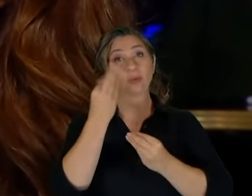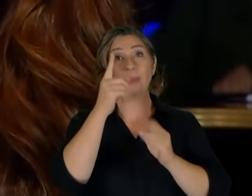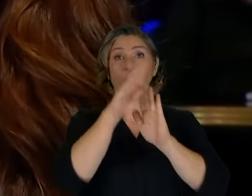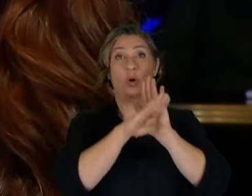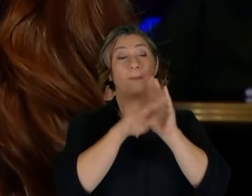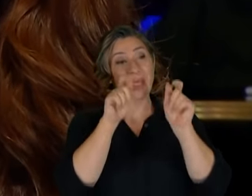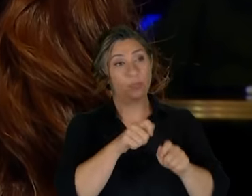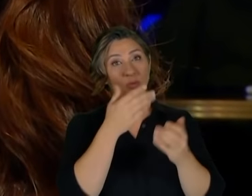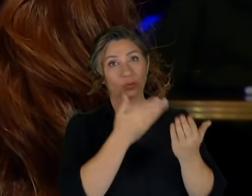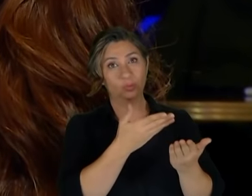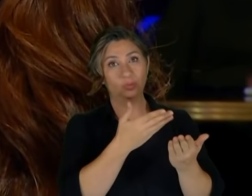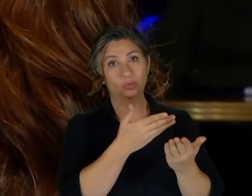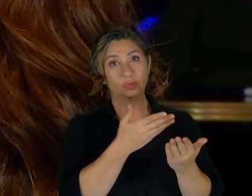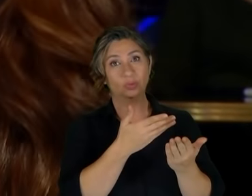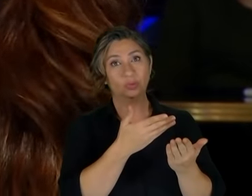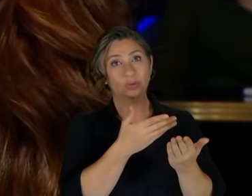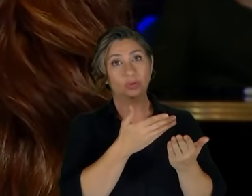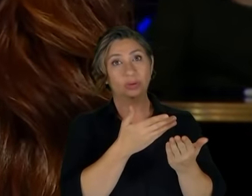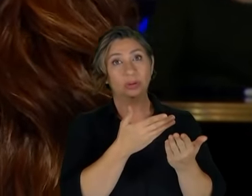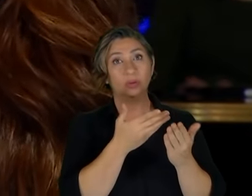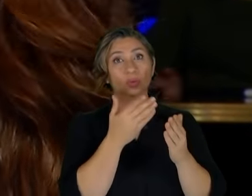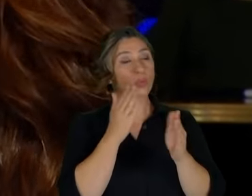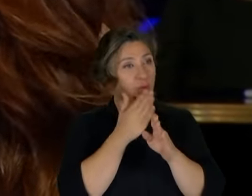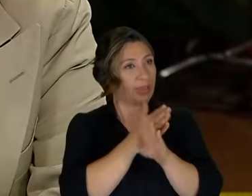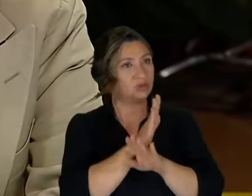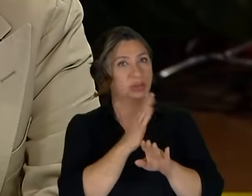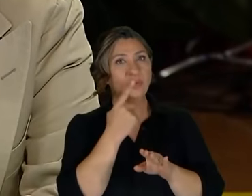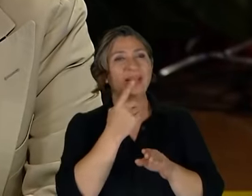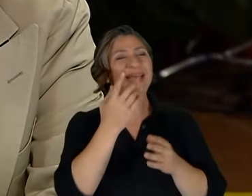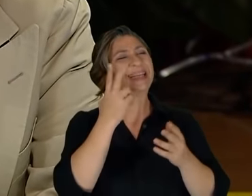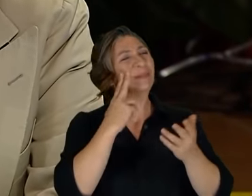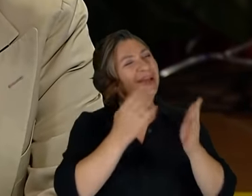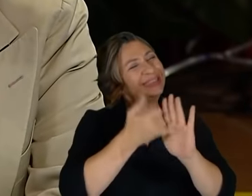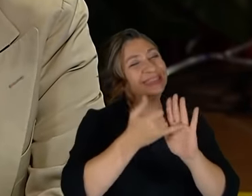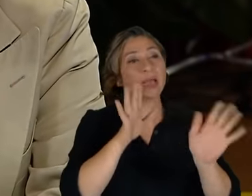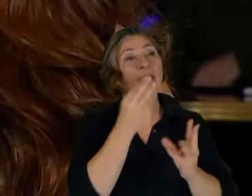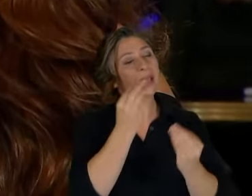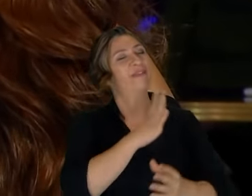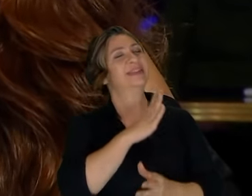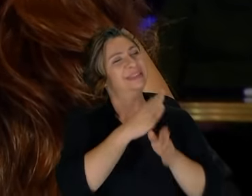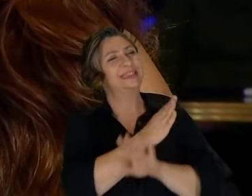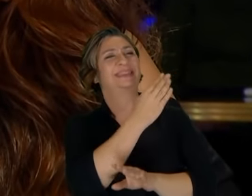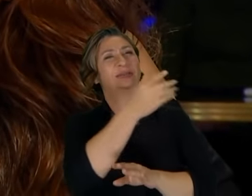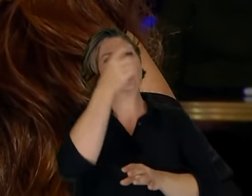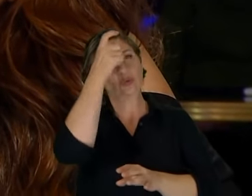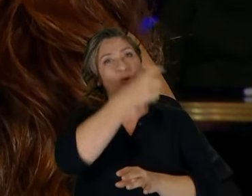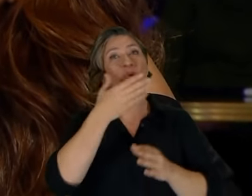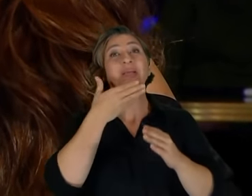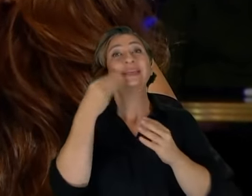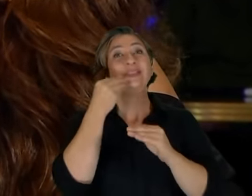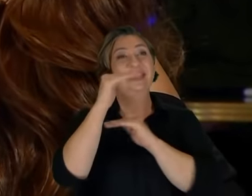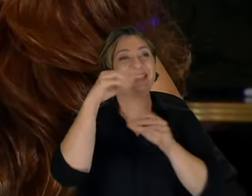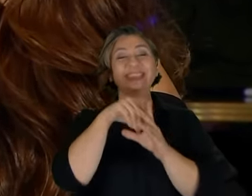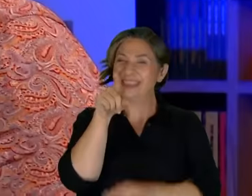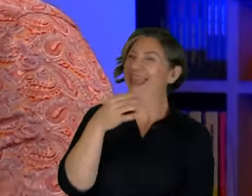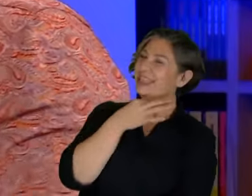program yapıyordunuz. Çok tatlısınız. Evet, teşekkür ederim. Yo yo yo, yani hakikaten iltifat için değil, iyi ki varsınız aslında yani. Çok, Türkiye'nin size, size de teşekkür ederiz.